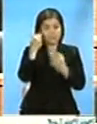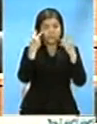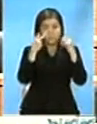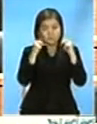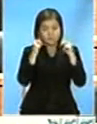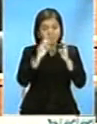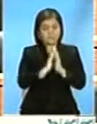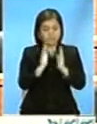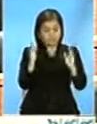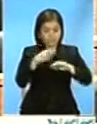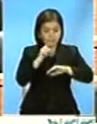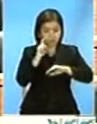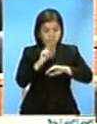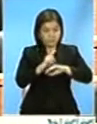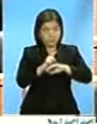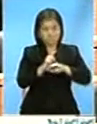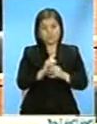ขอบคุณท่านประธานครับ